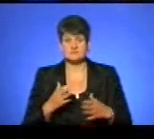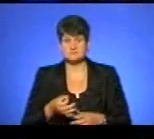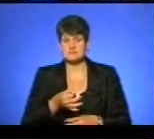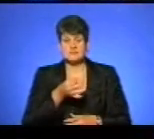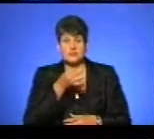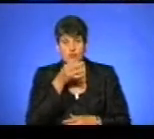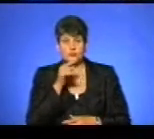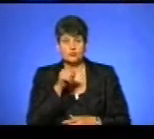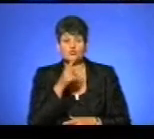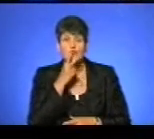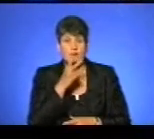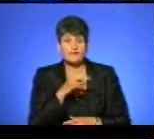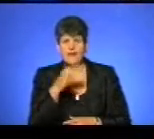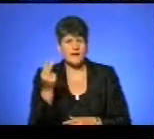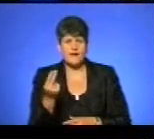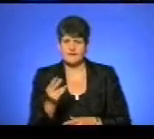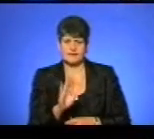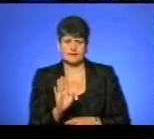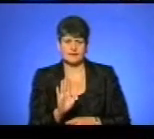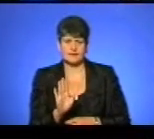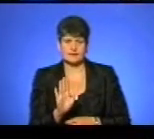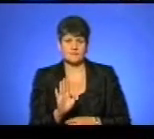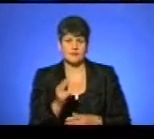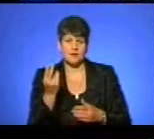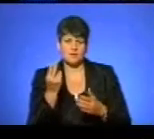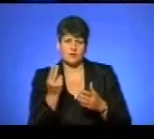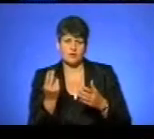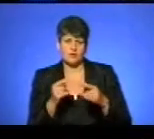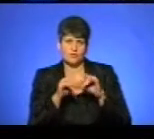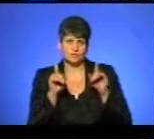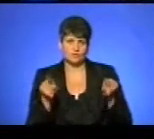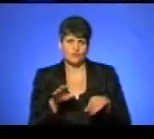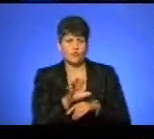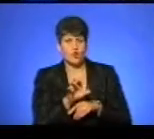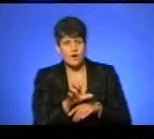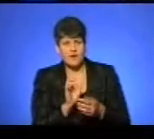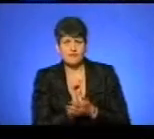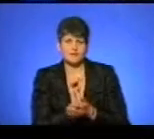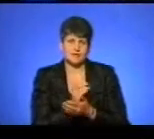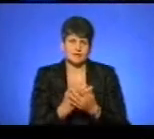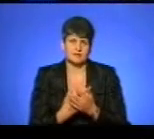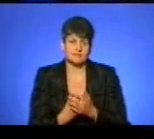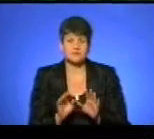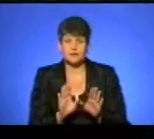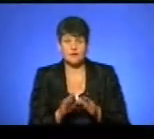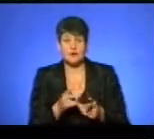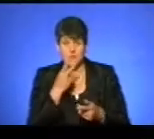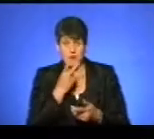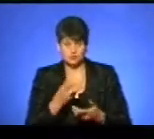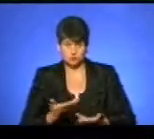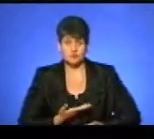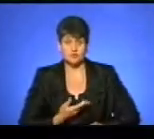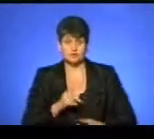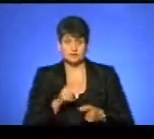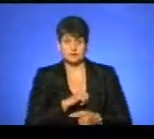вони бачать. Не картинку, не намальовану якусь фотографію в газеті, а вони бачать вживу. Світлана